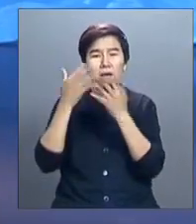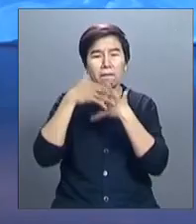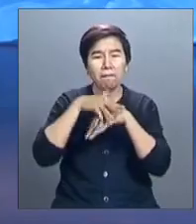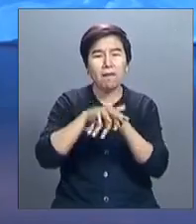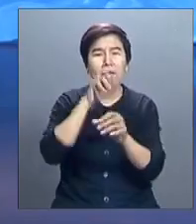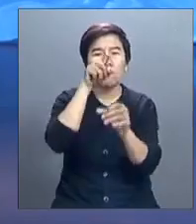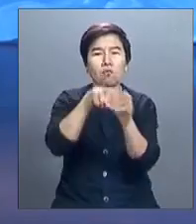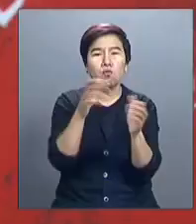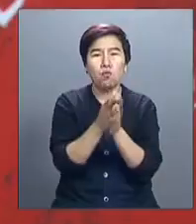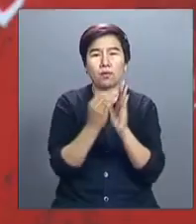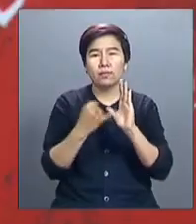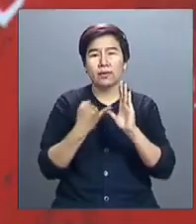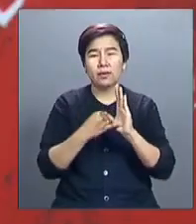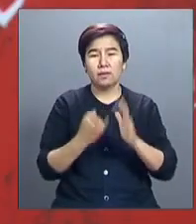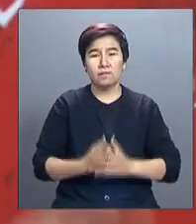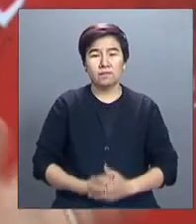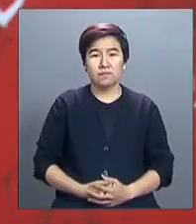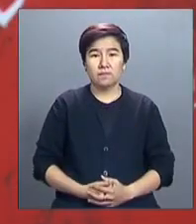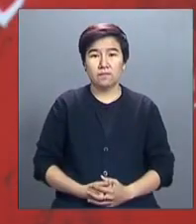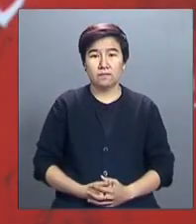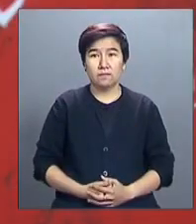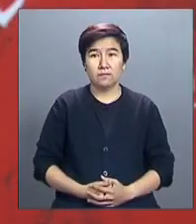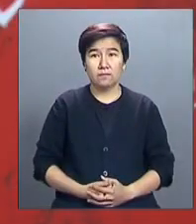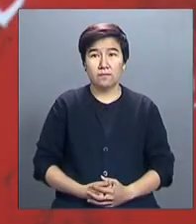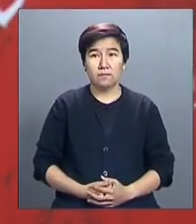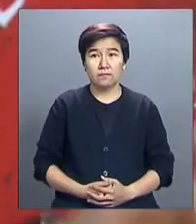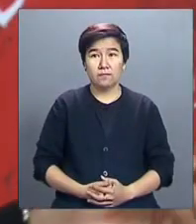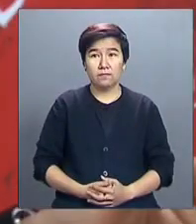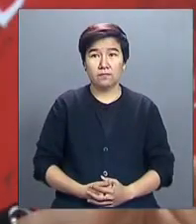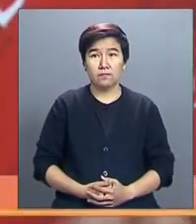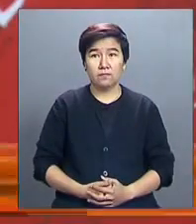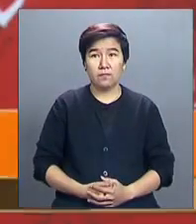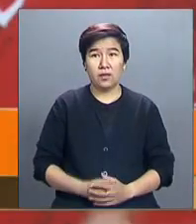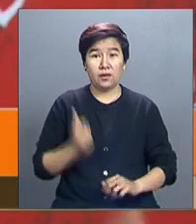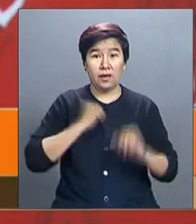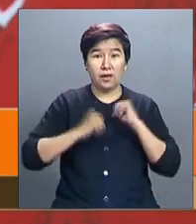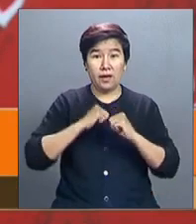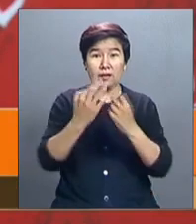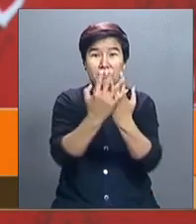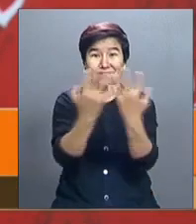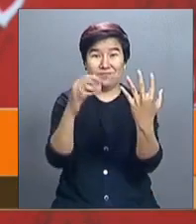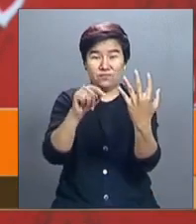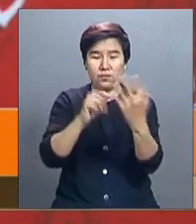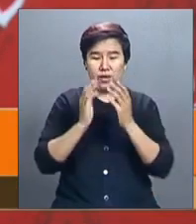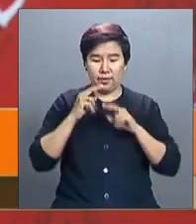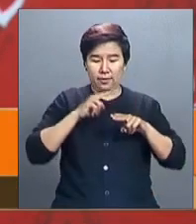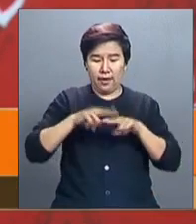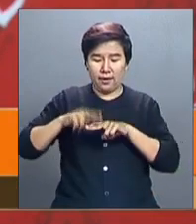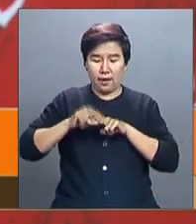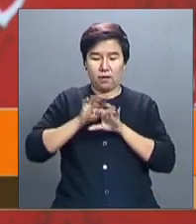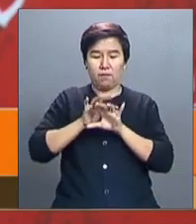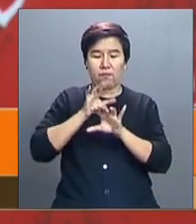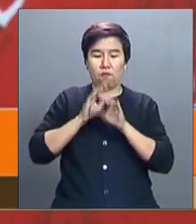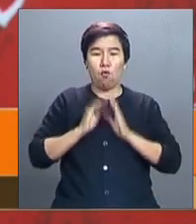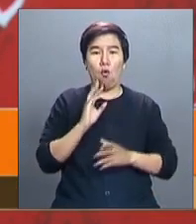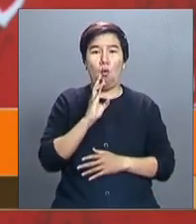ากขึ้นค่ะ ผลหนึ่งก็ดูได้600คนวันนี้2รอบก็ได้ 1,200 คนมันก็แค่นั้นนะฮ